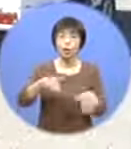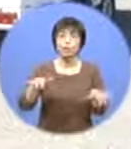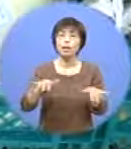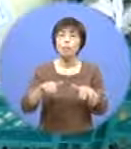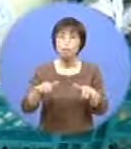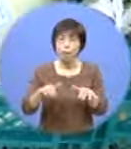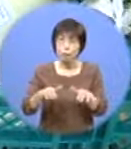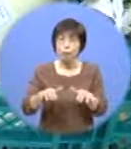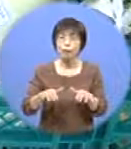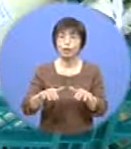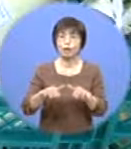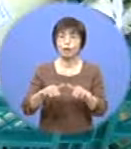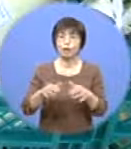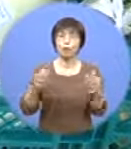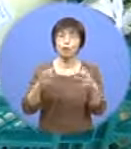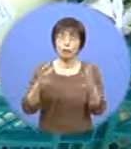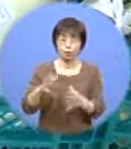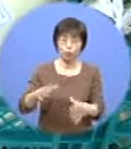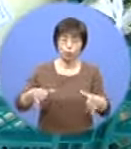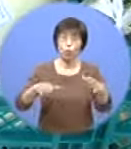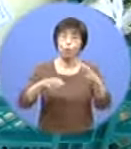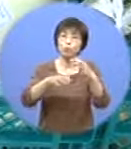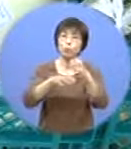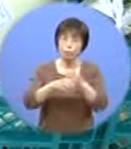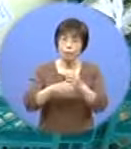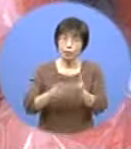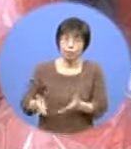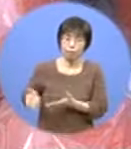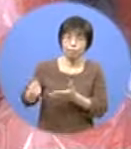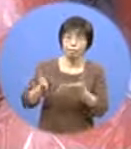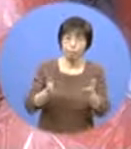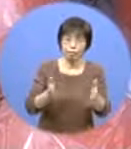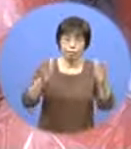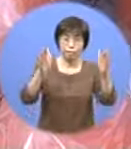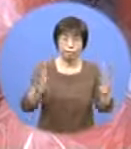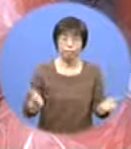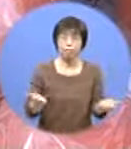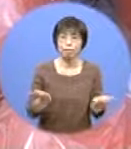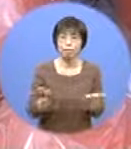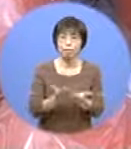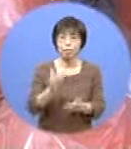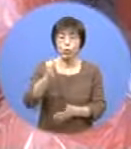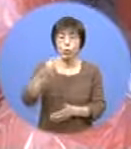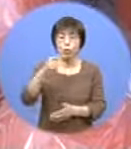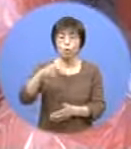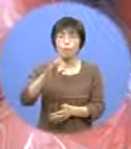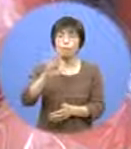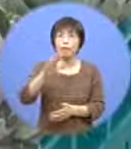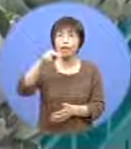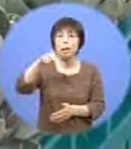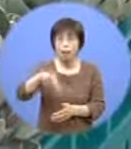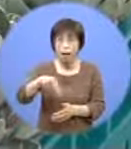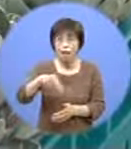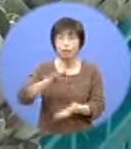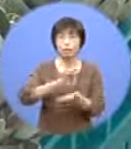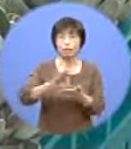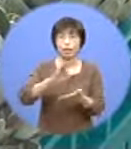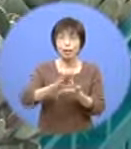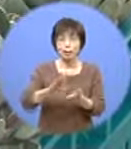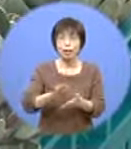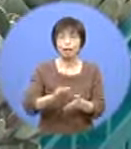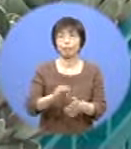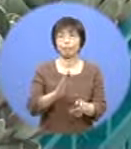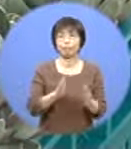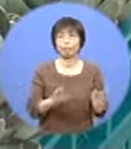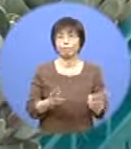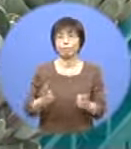さんが袋詰めし、こちらまで運び、陳列の棚もコンテナを使うなど協力してお店の準備を進めてい